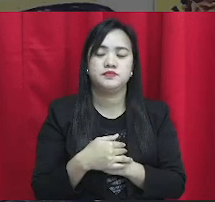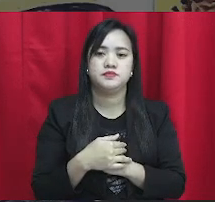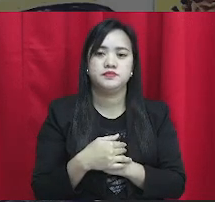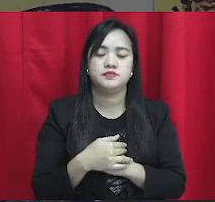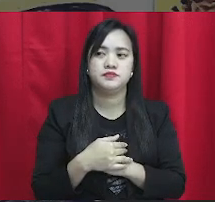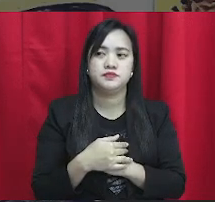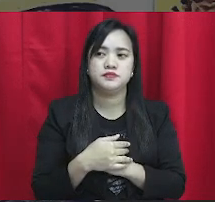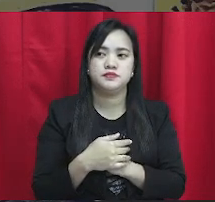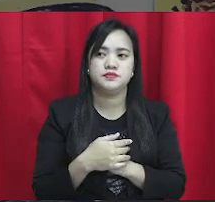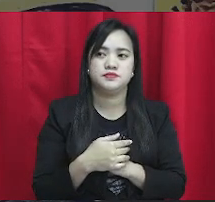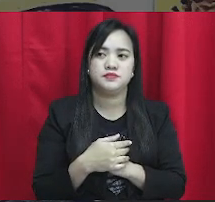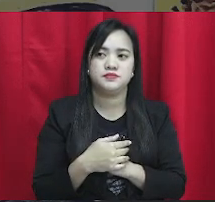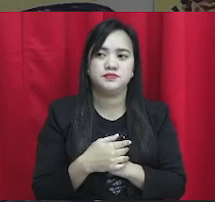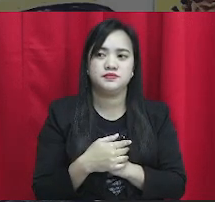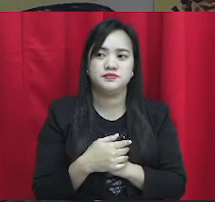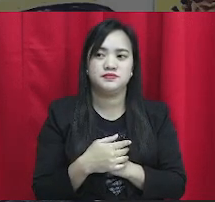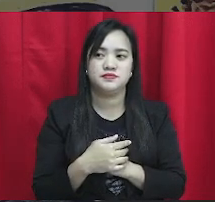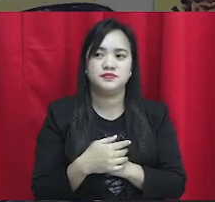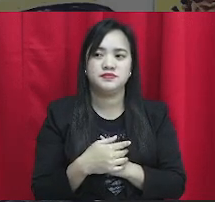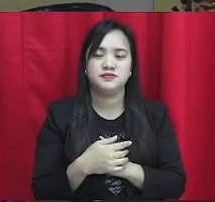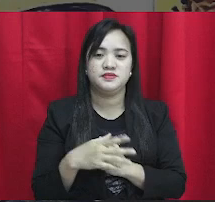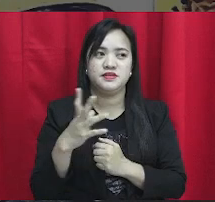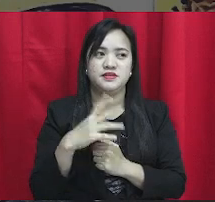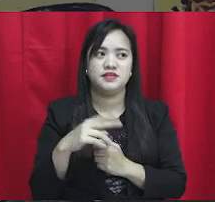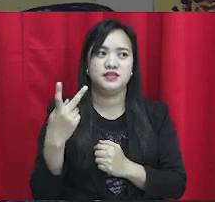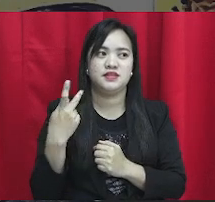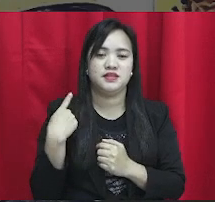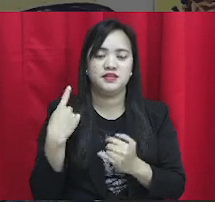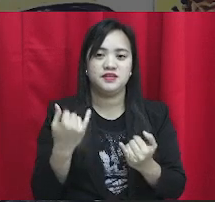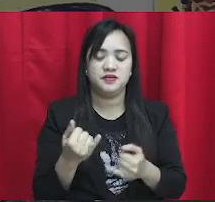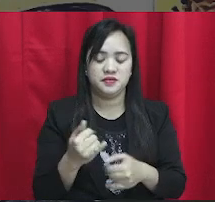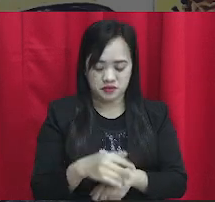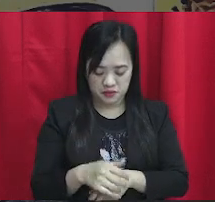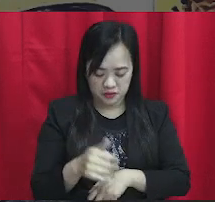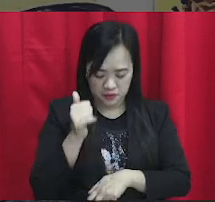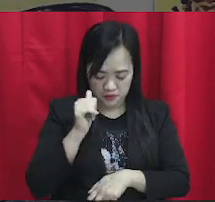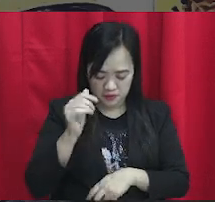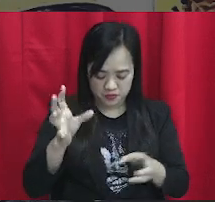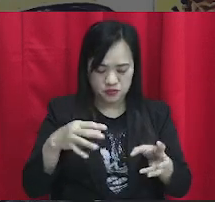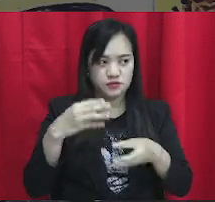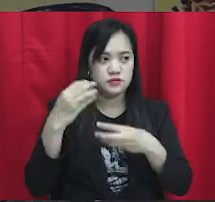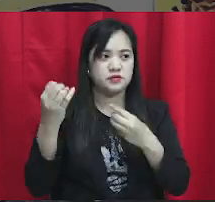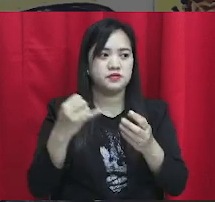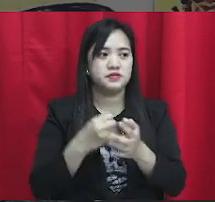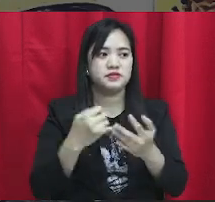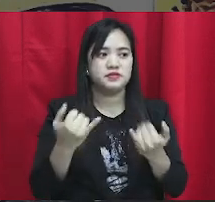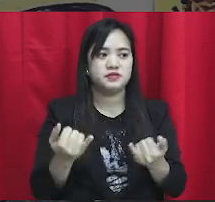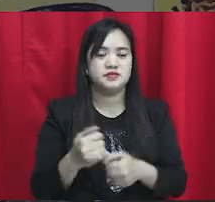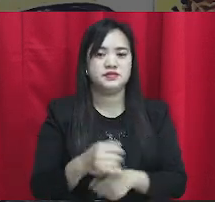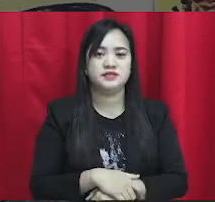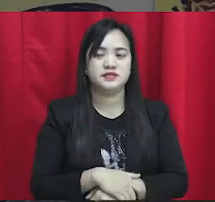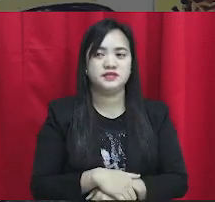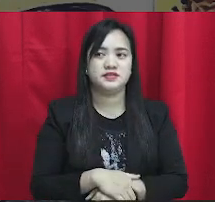babae. Doon kami magkakasama lahat ng kapatid, may mga game.